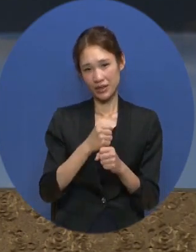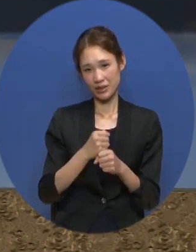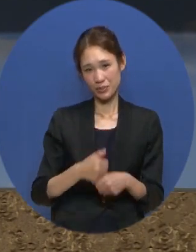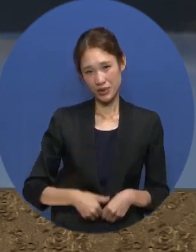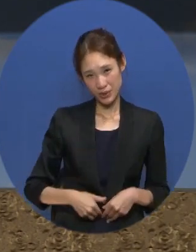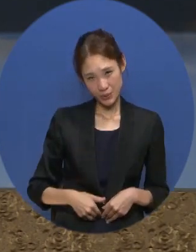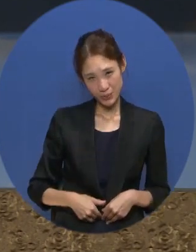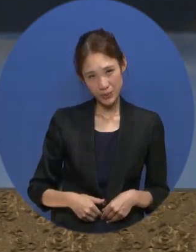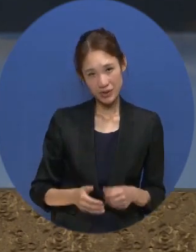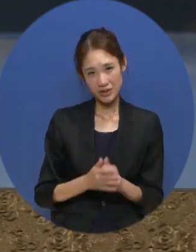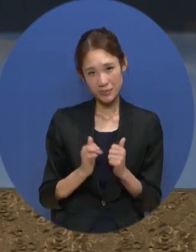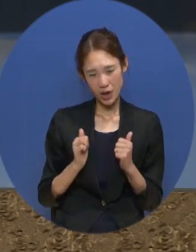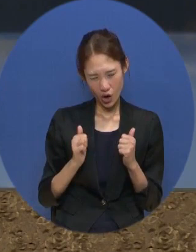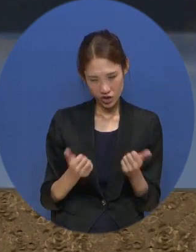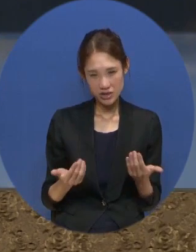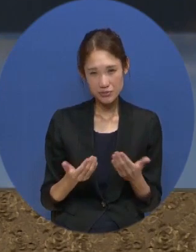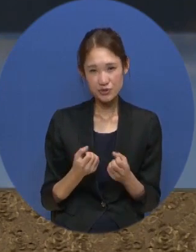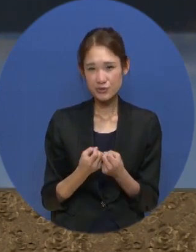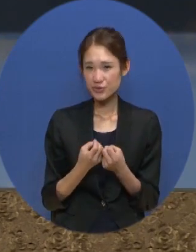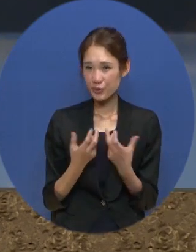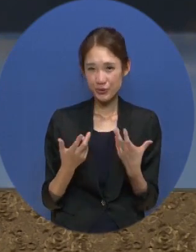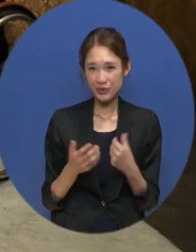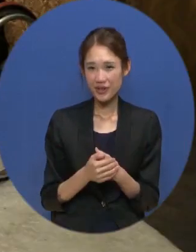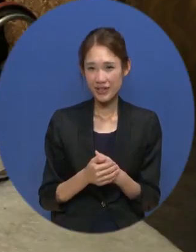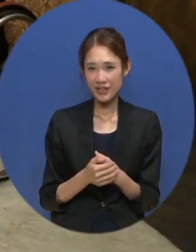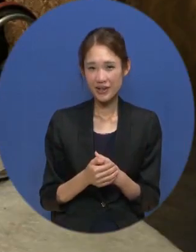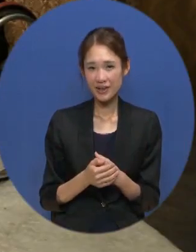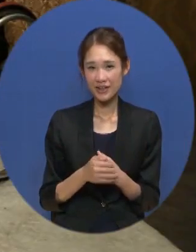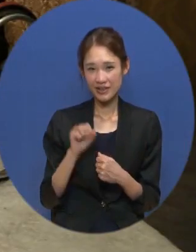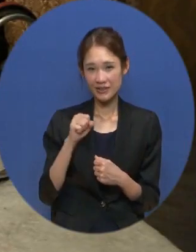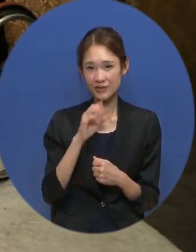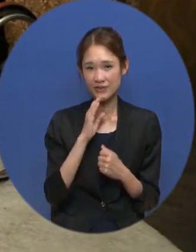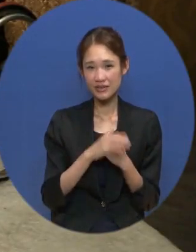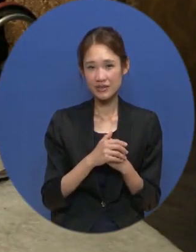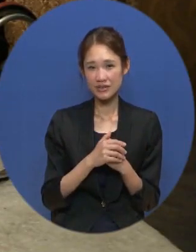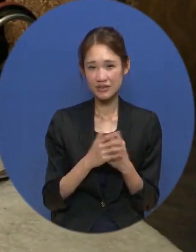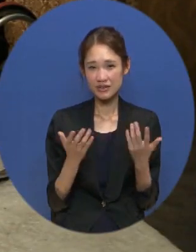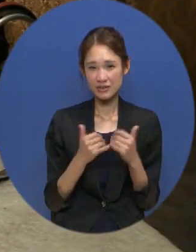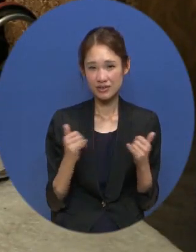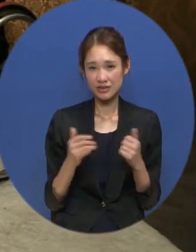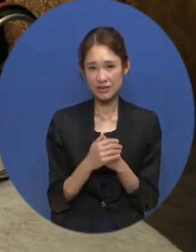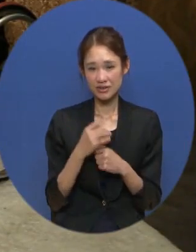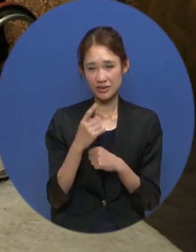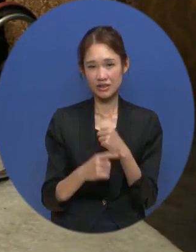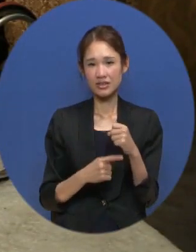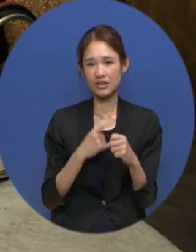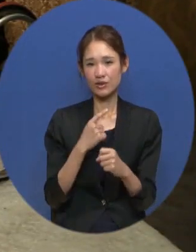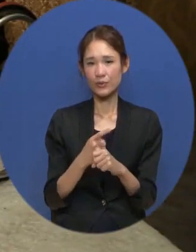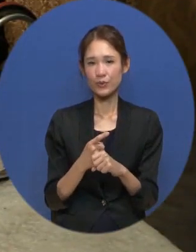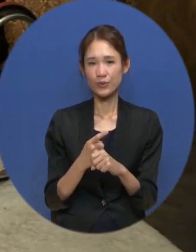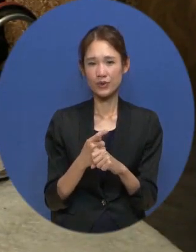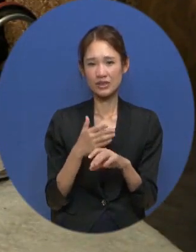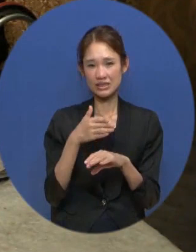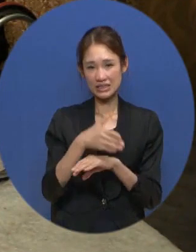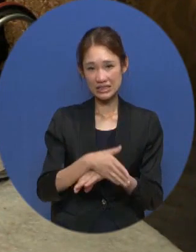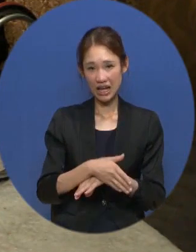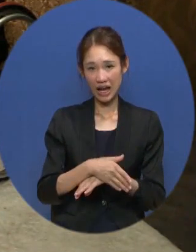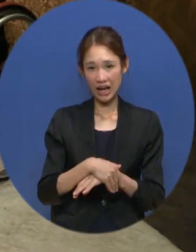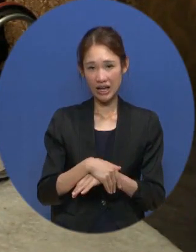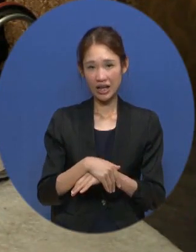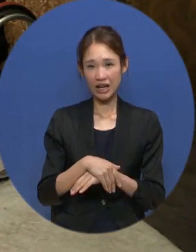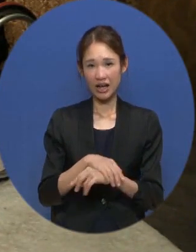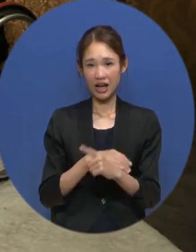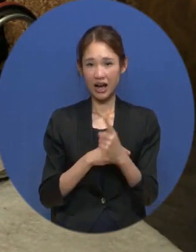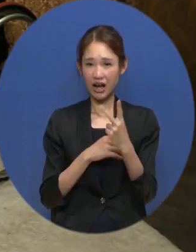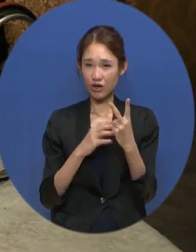네, 열심히 근무를 할 수밖에 없네요. 그렇죠. 예, 예, 예. 저희 직원들이 네. 거의 1년에 지각하는